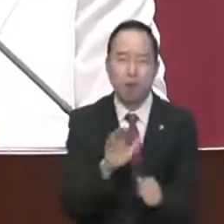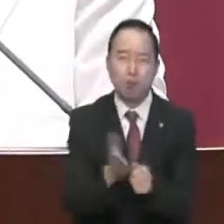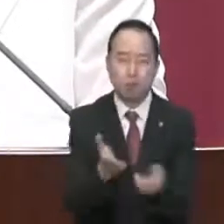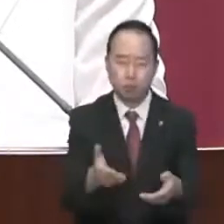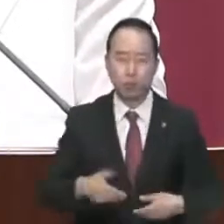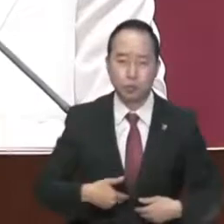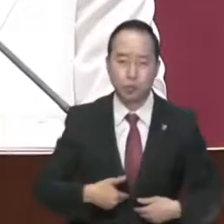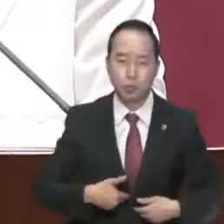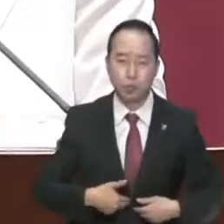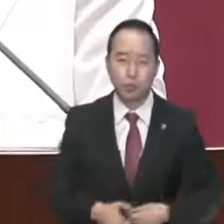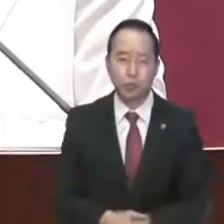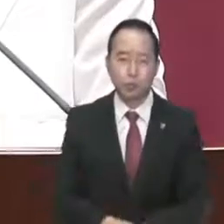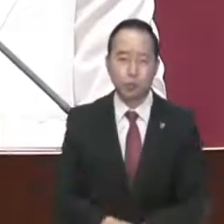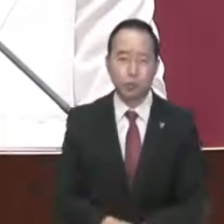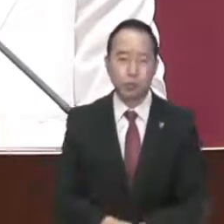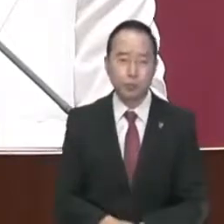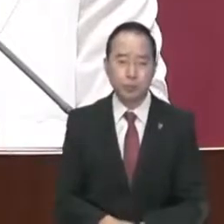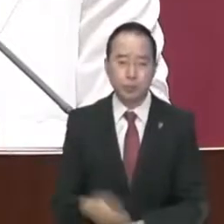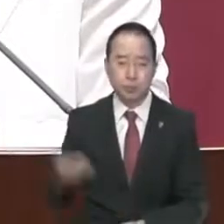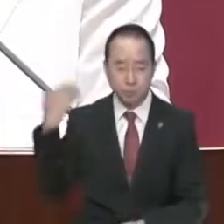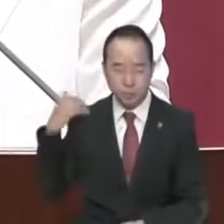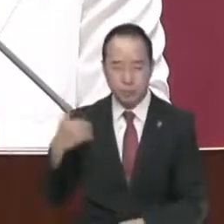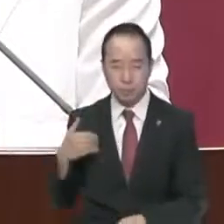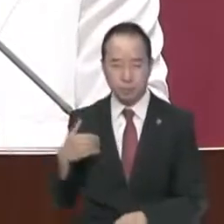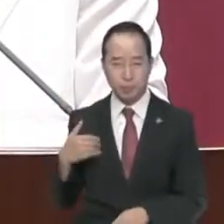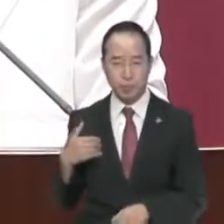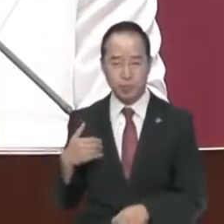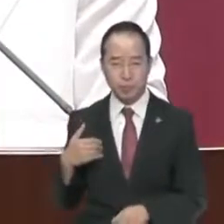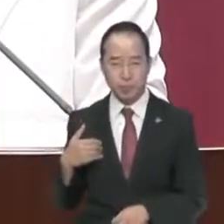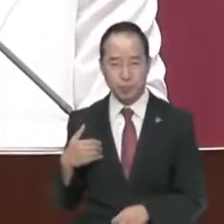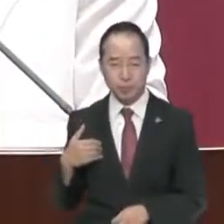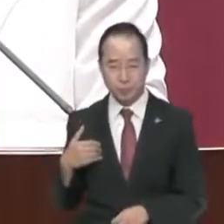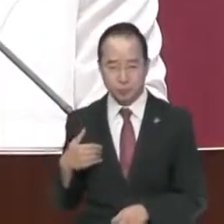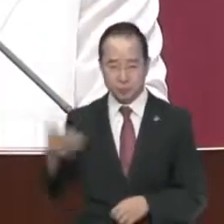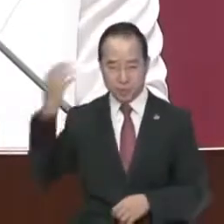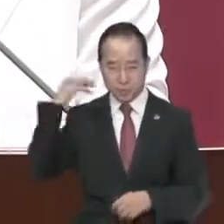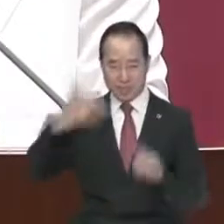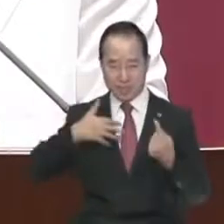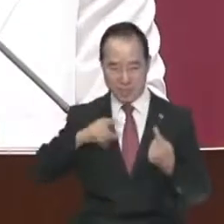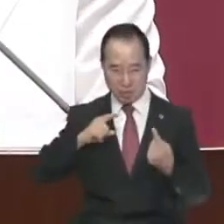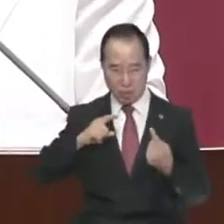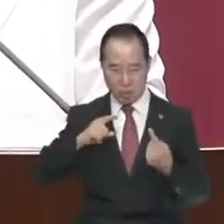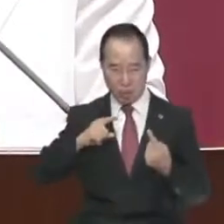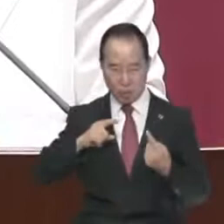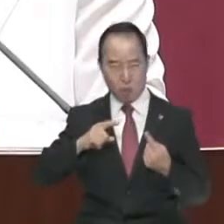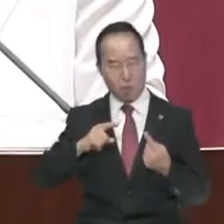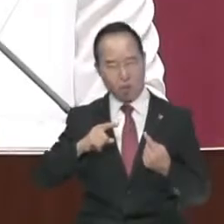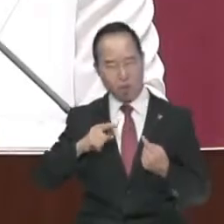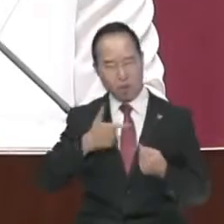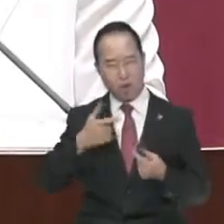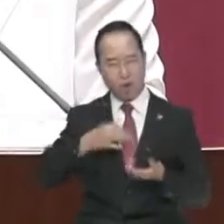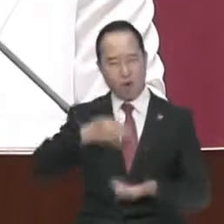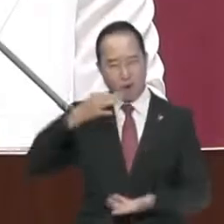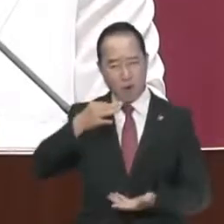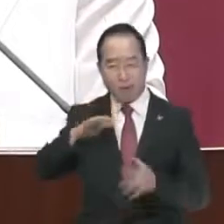그런데 2차 재난지원금은 금액이 7조 8천억밖에 안 됩니다. 그런데